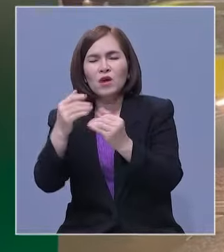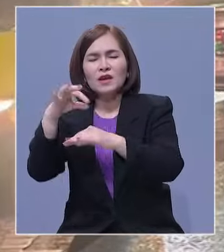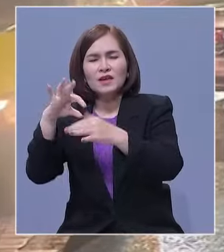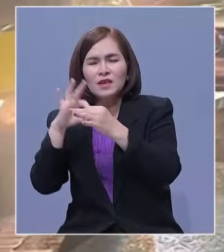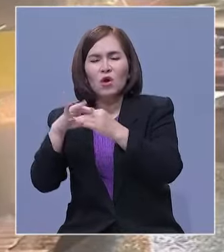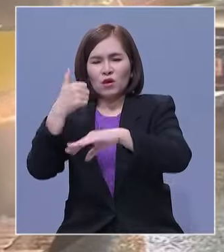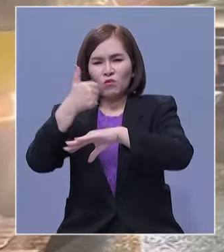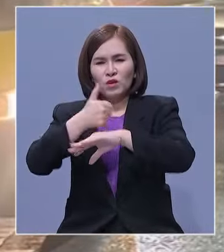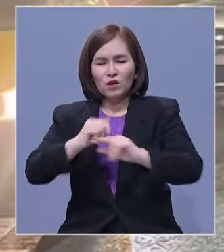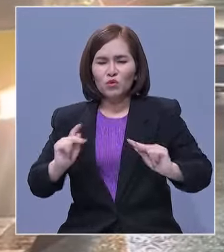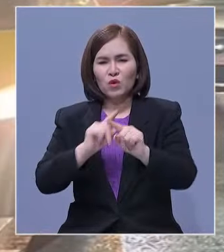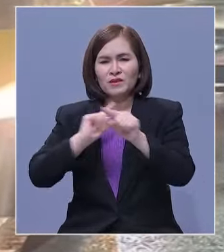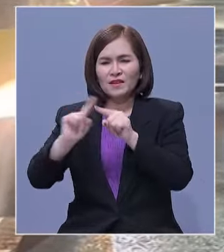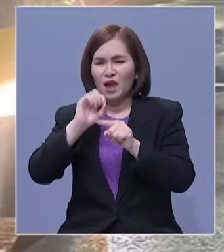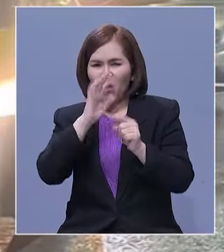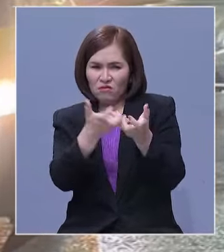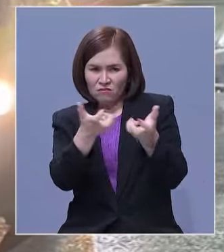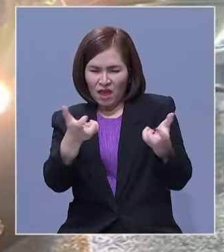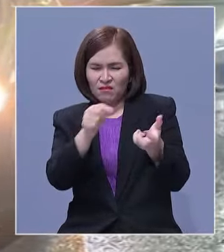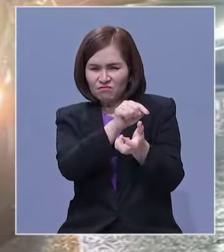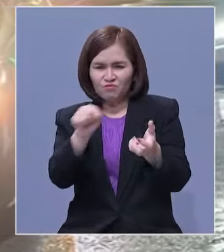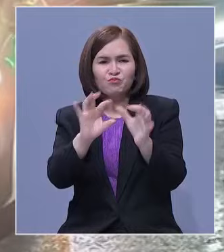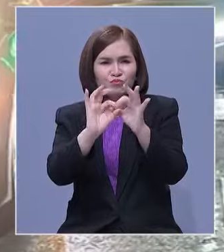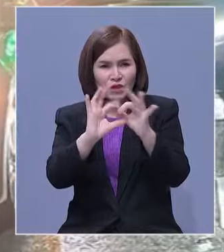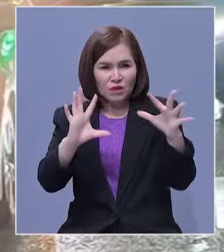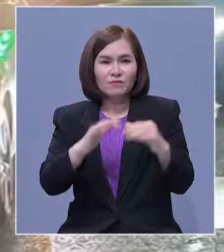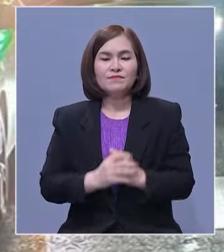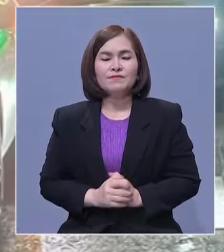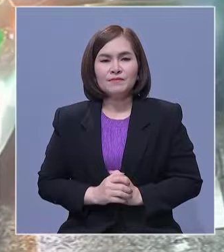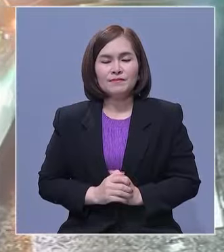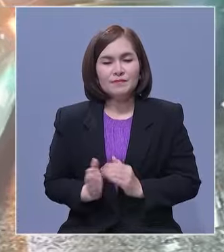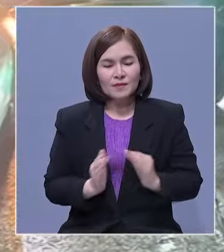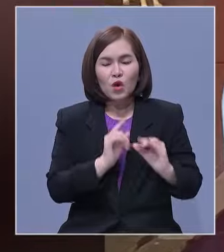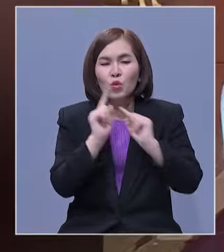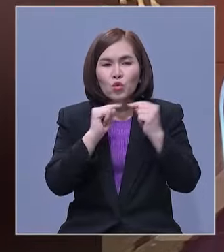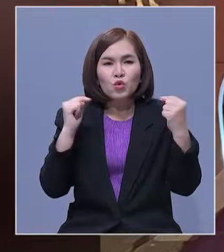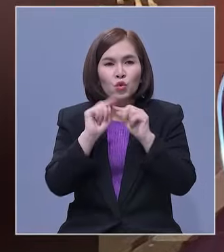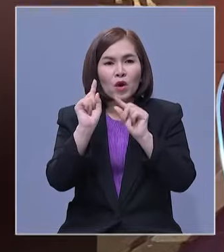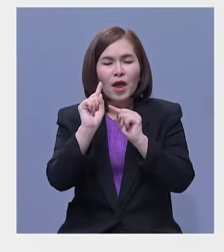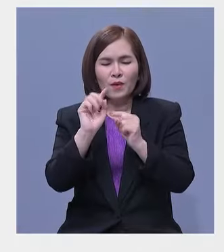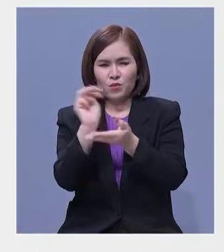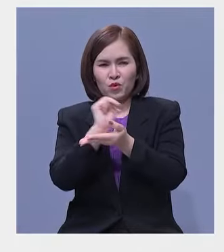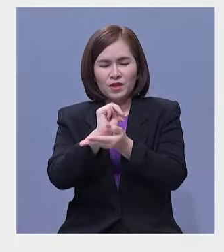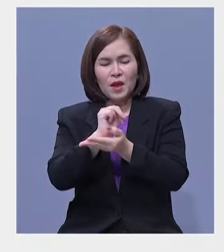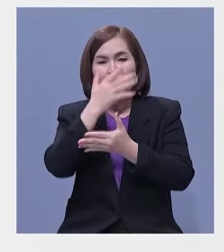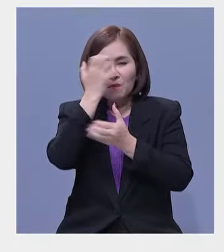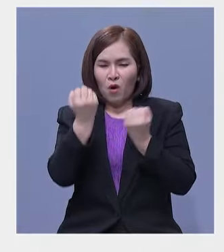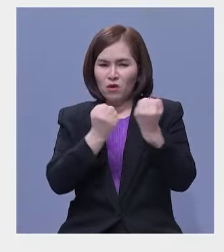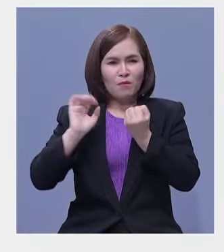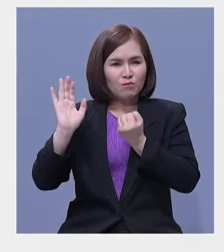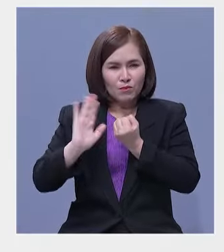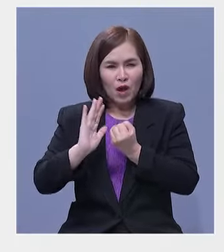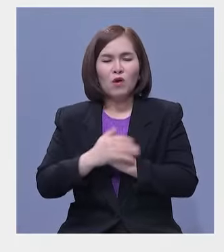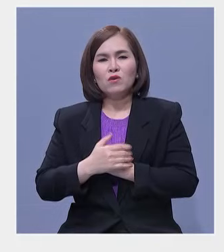คณะรัฐมนตรีอาจจะไม่เกี่ยวกันจริงๆนะคะทีนี้มาคุยกับมูลนิธิเมาไม่ขับออกแถลงการ์เกี่ยวกับเรื่องนี้ค่ะแล้วก็เรียกร้องให้ทางคุณ